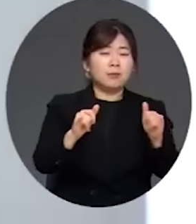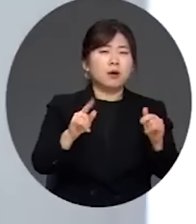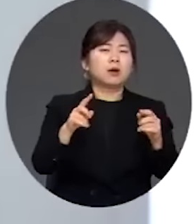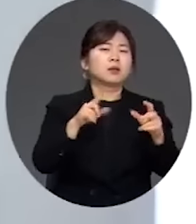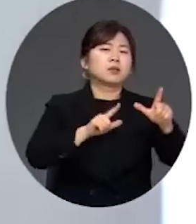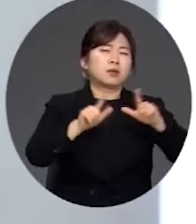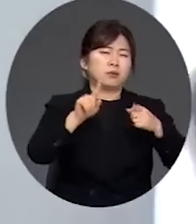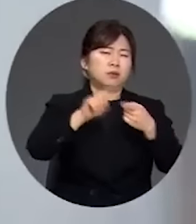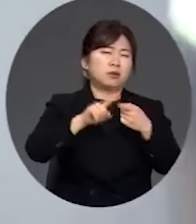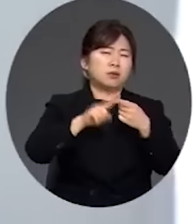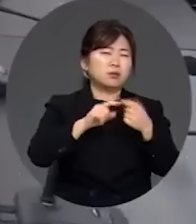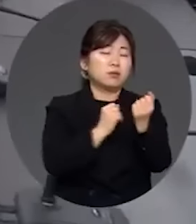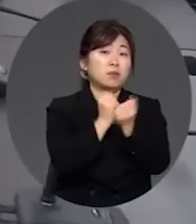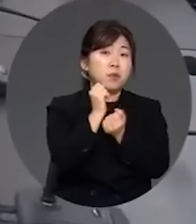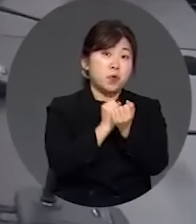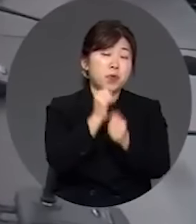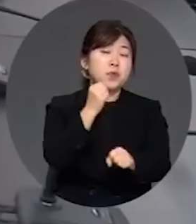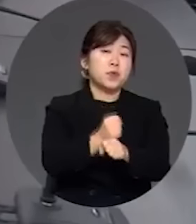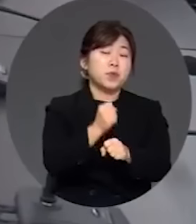여론수렴에